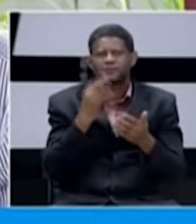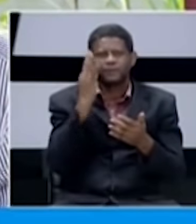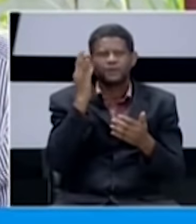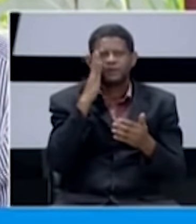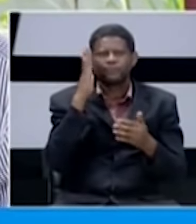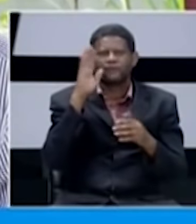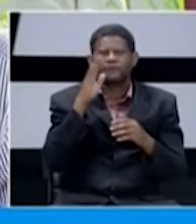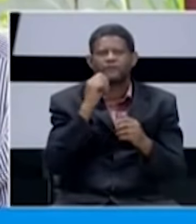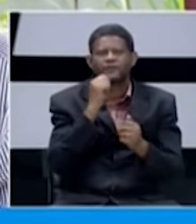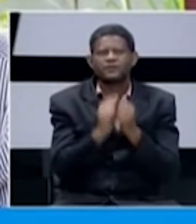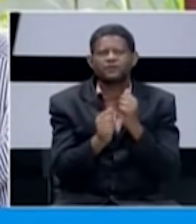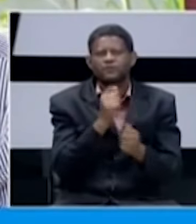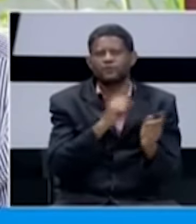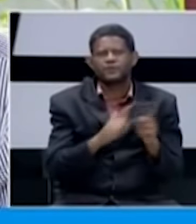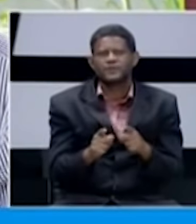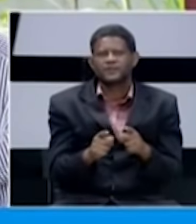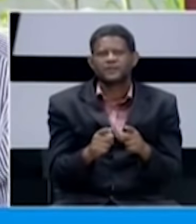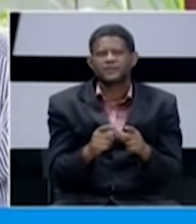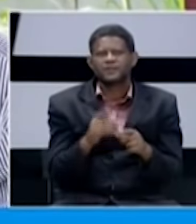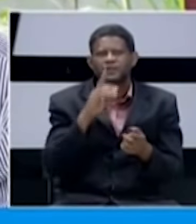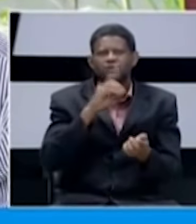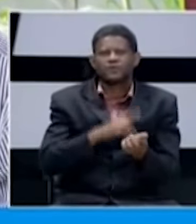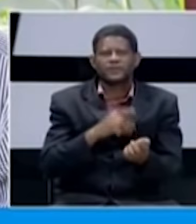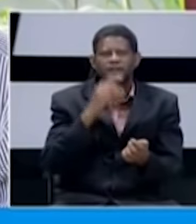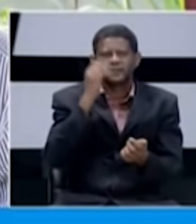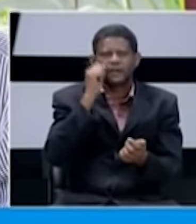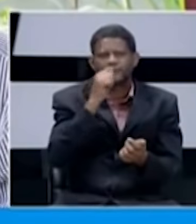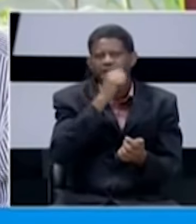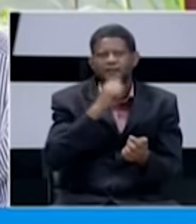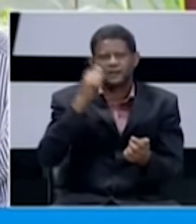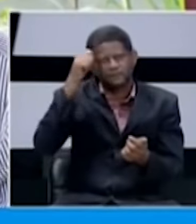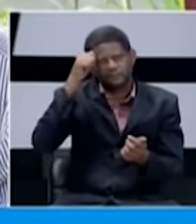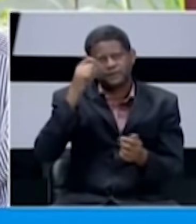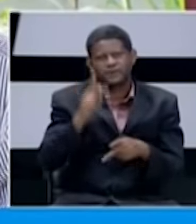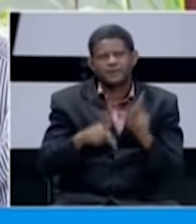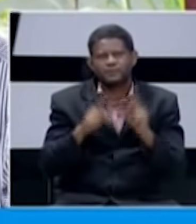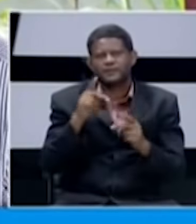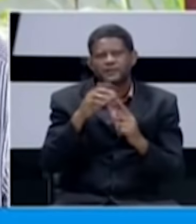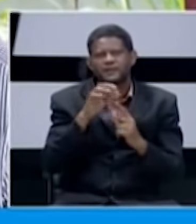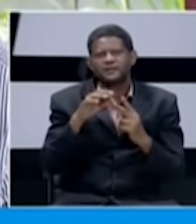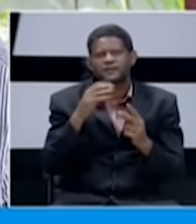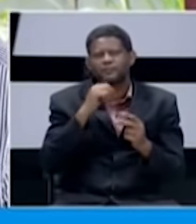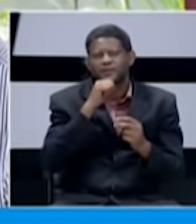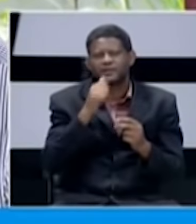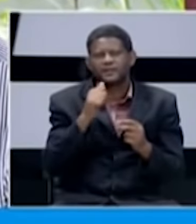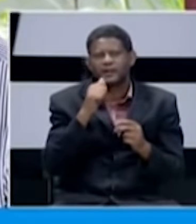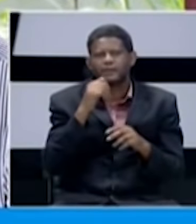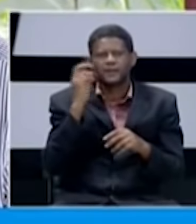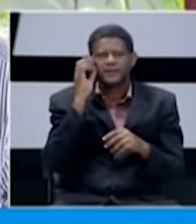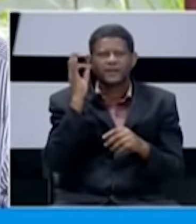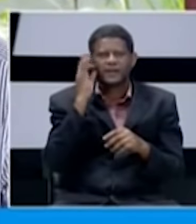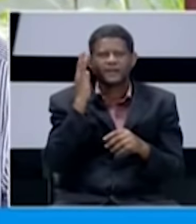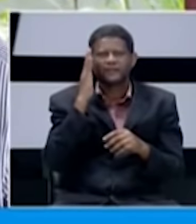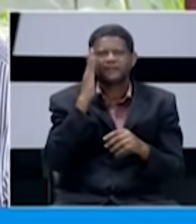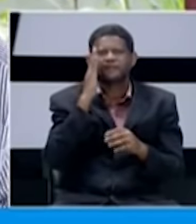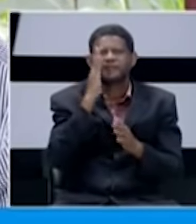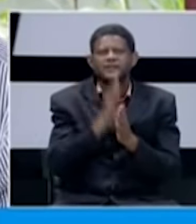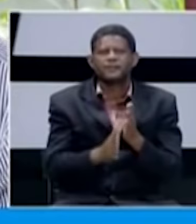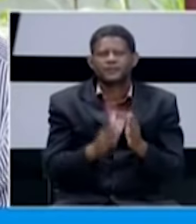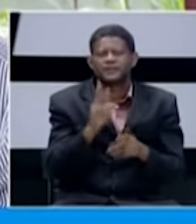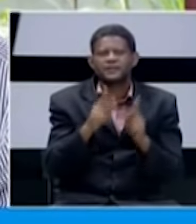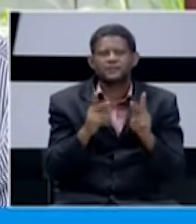እውን ዶክተር ኣብይ ኣሕመድ ህዝቢ ስለ ዘይመርፀናስ ኣብ ናይ ኢህደግ ስራሕ ፈፃሚት ህዝቢ ስለ